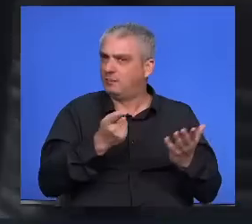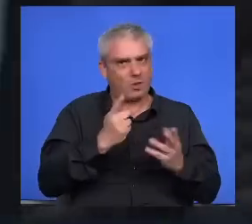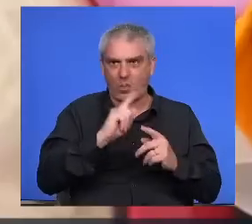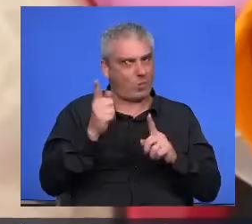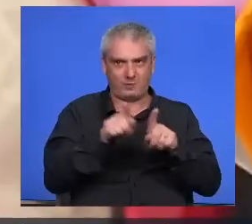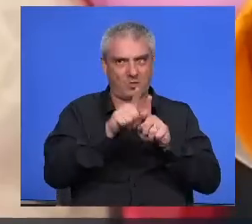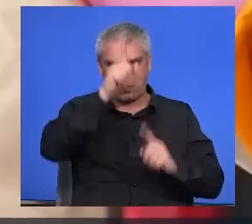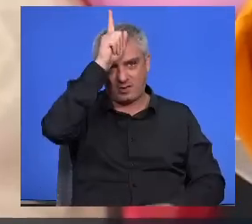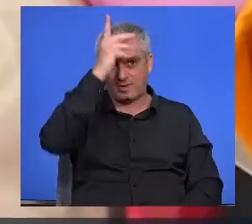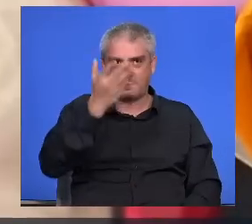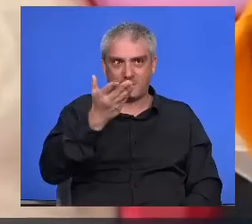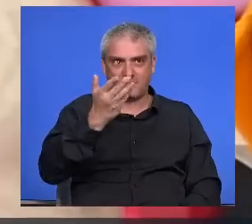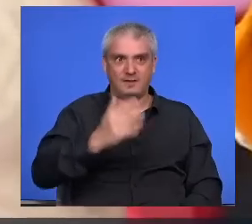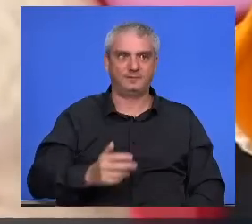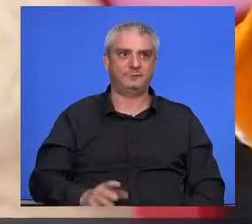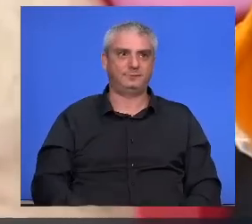זה גרמניה.